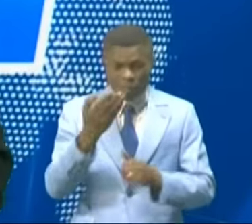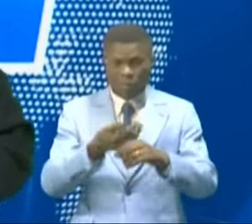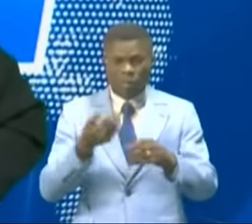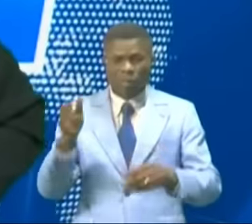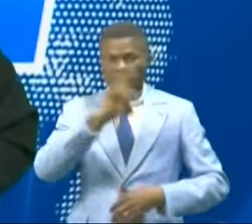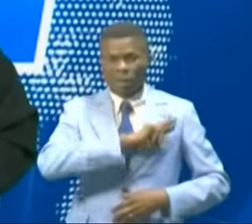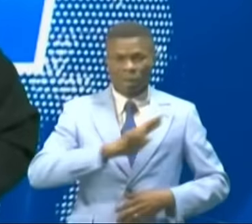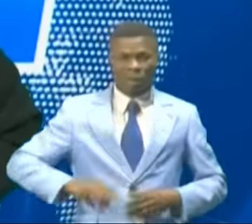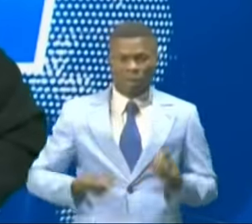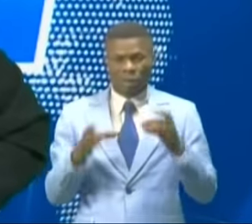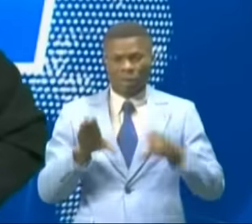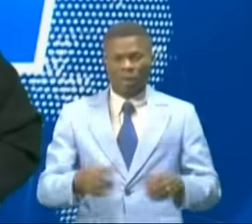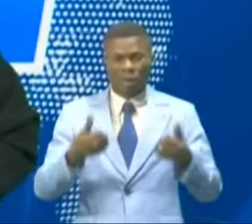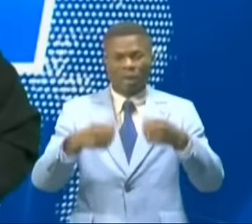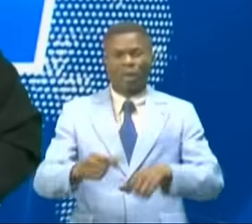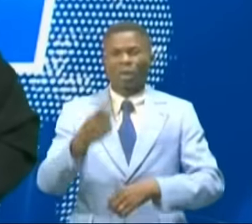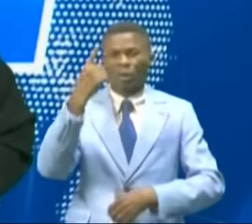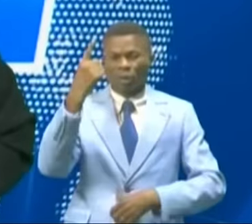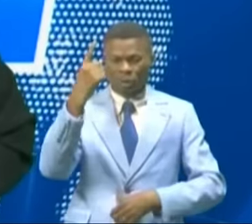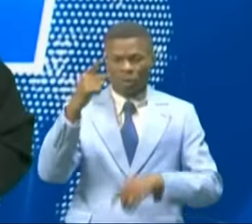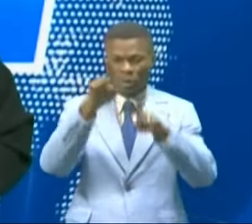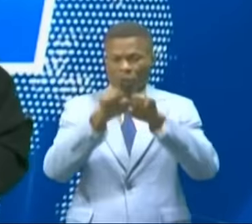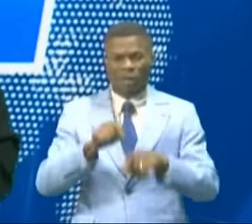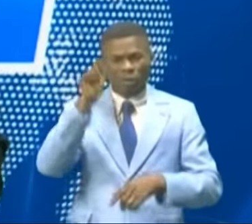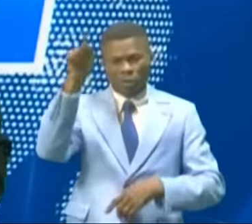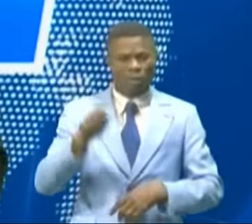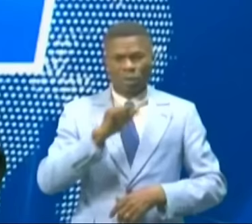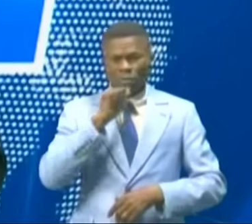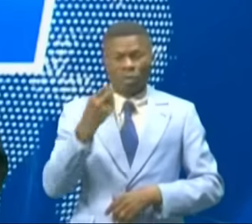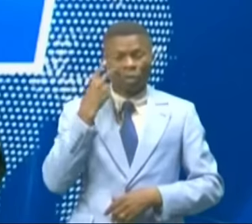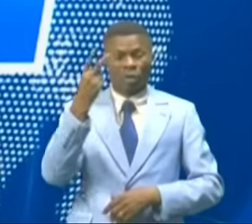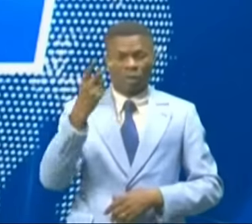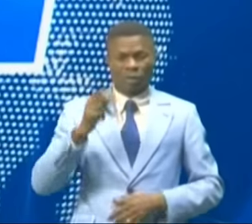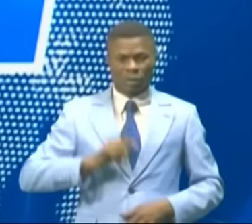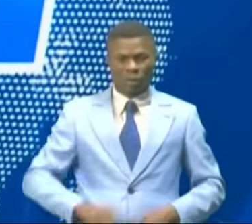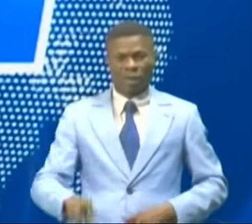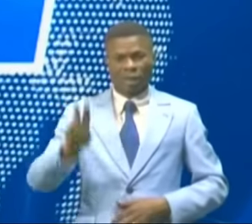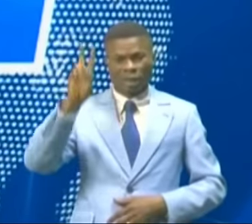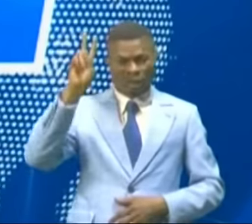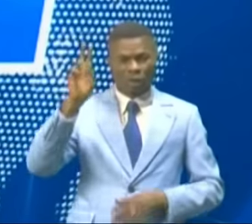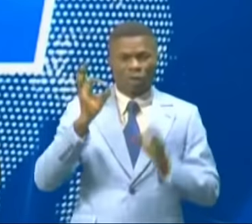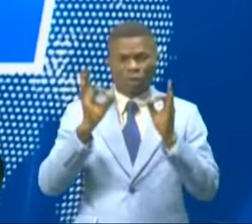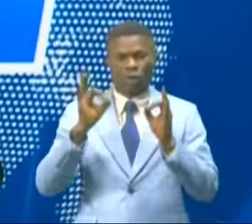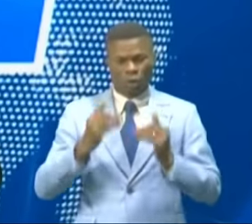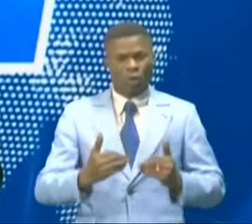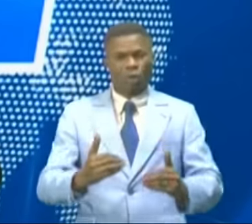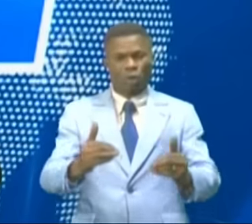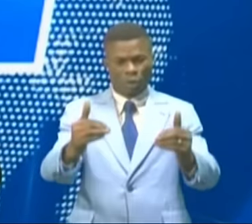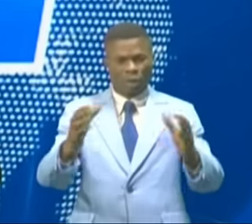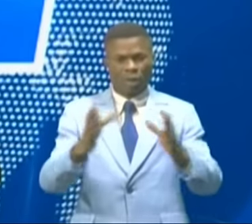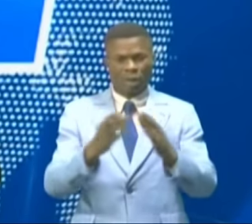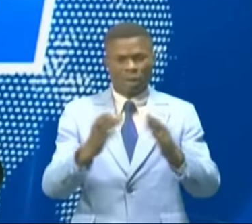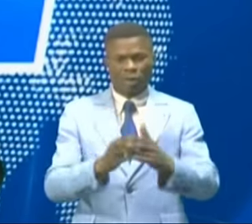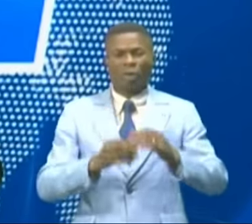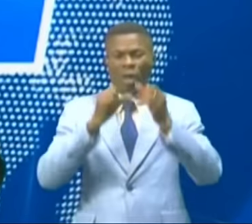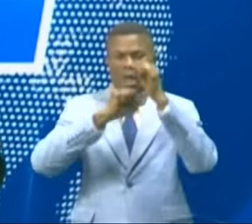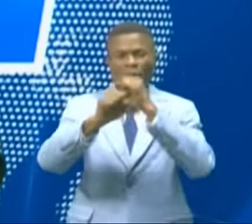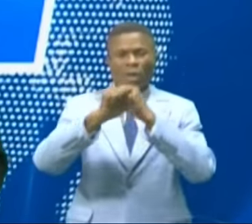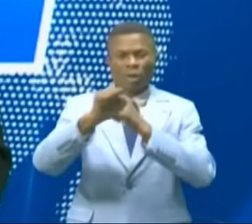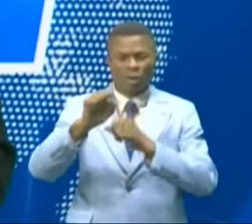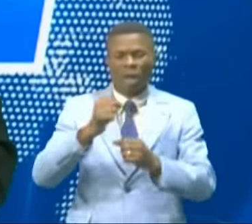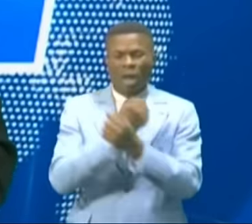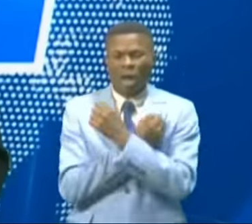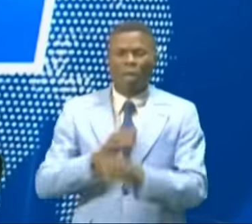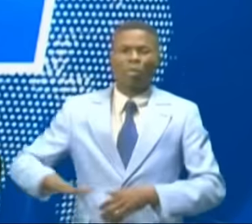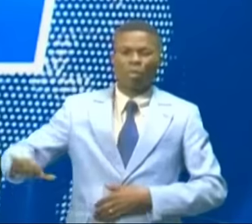RDC restera une et indivisible. La vision Fatshi rénovée continue avec la campagne sur l'éveil